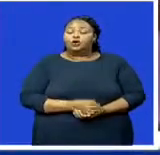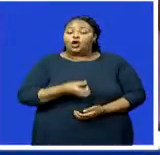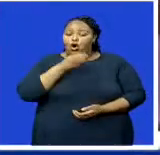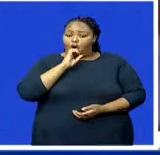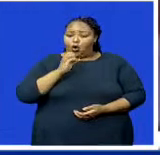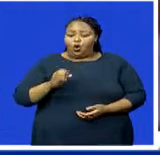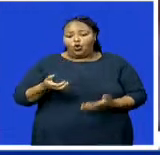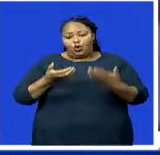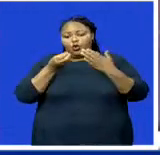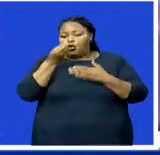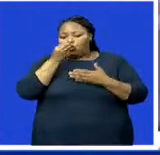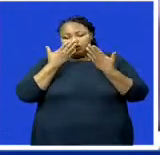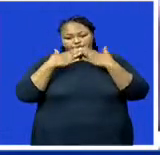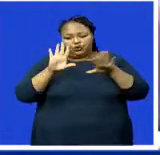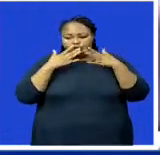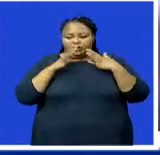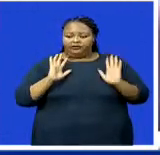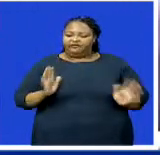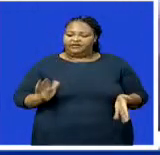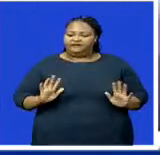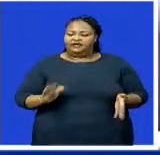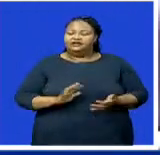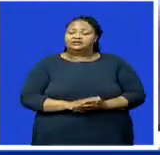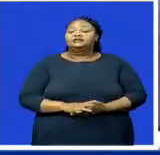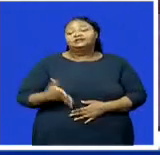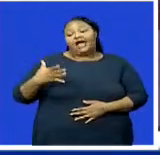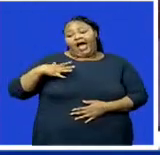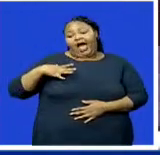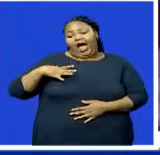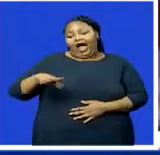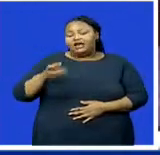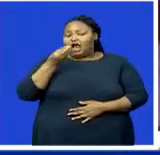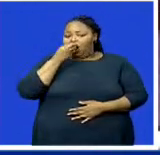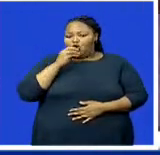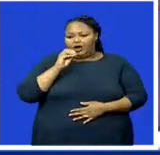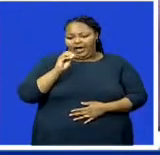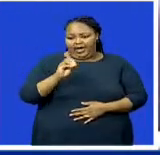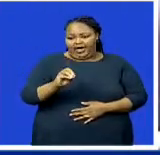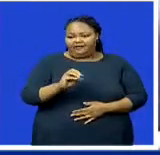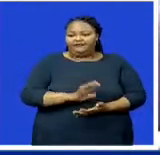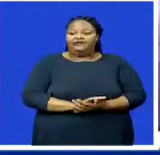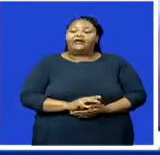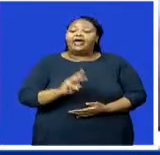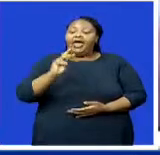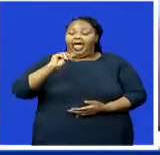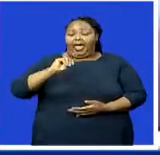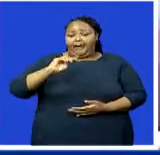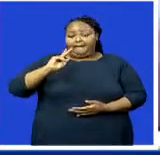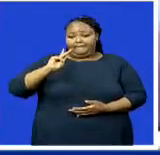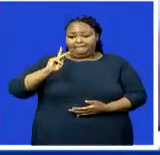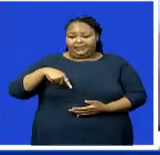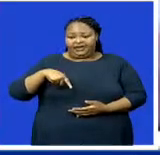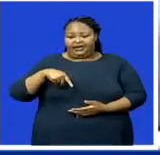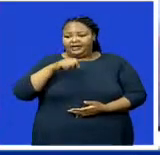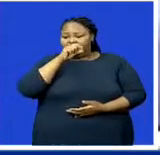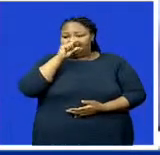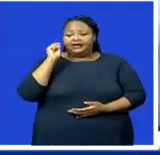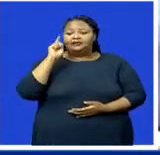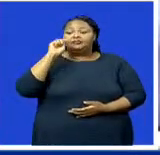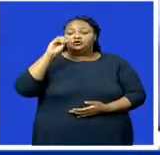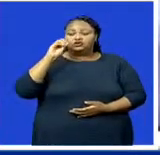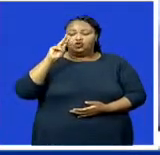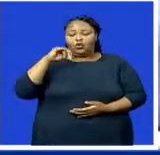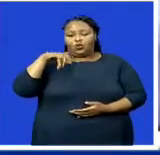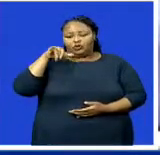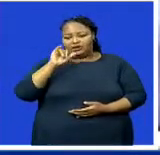then sekunanaku lokulanga embili so tawubona umhlonishwa Swela noma ke umhlonishwa Thoni ukuthi unika bani